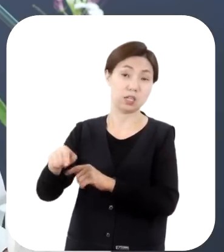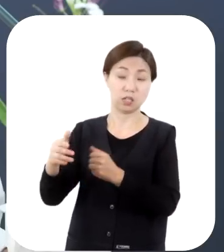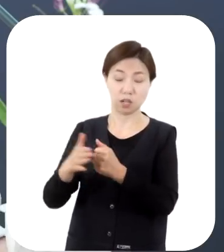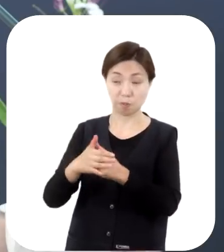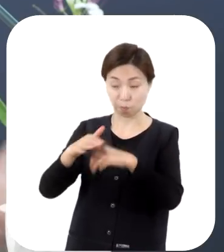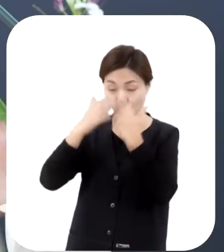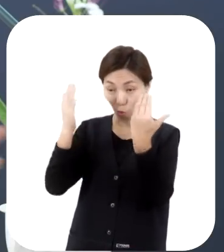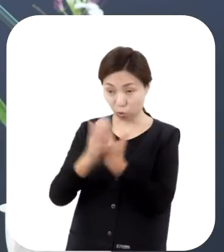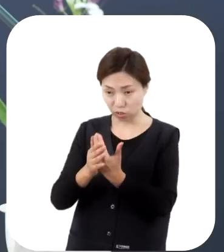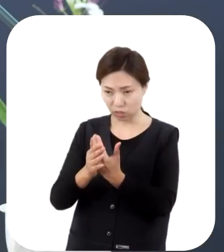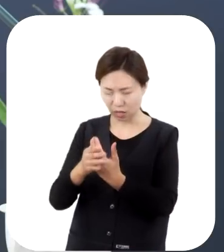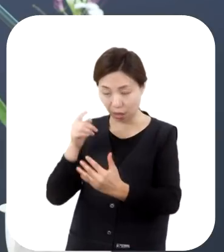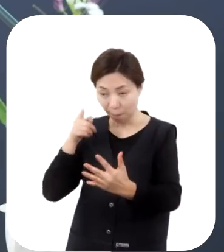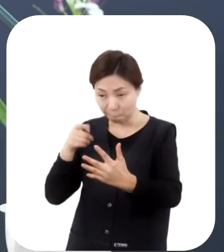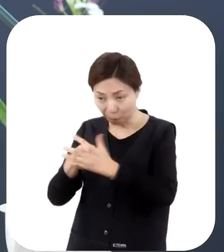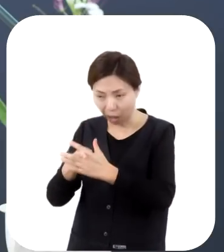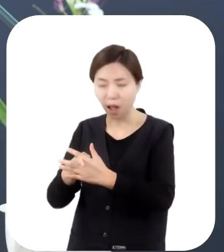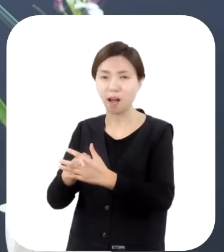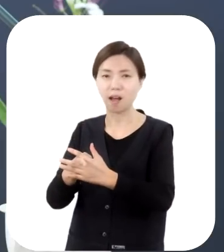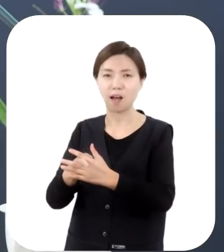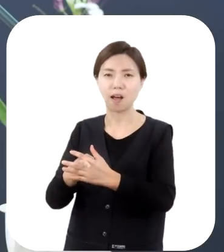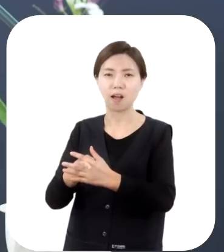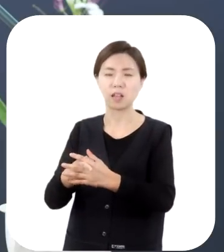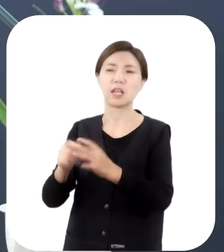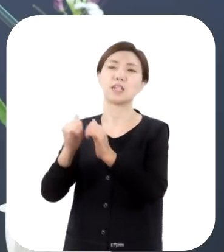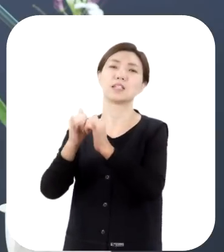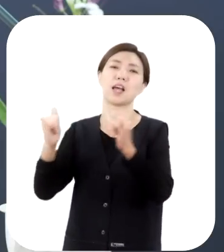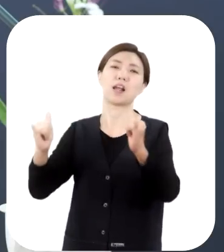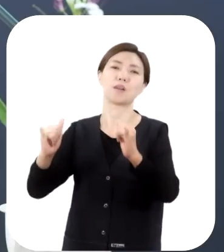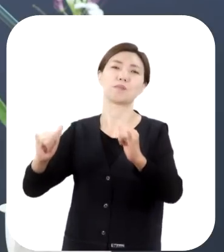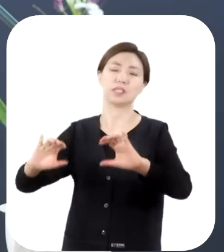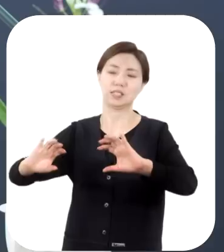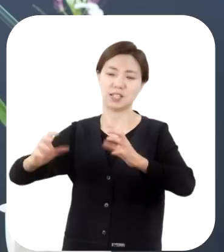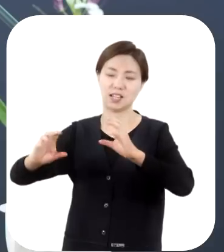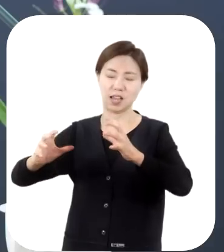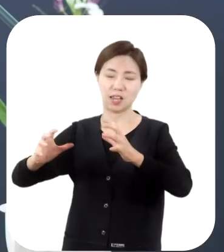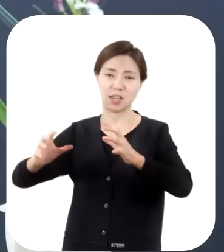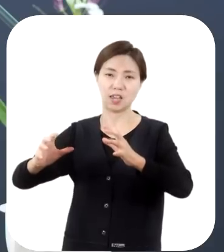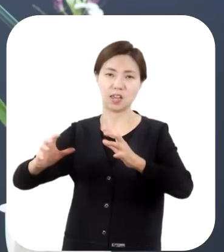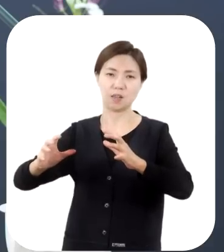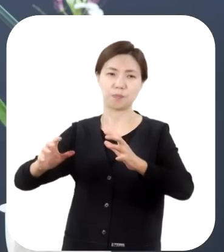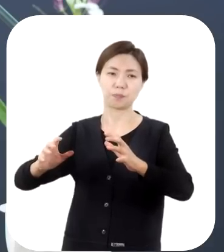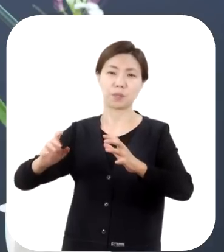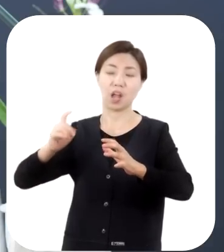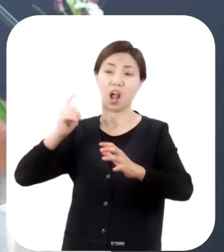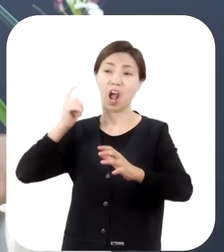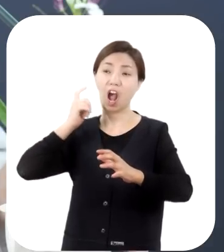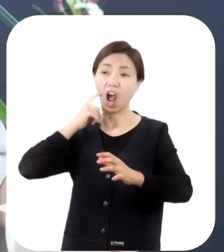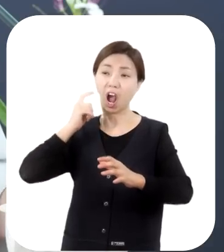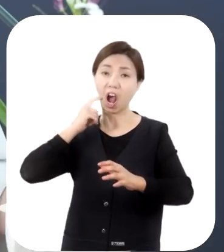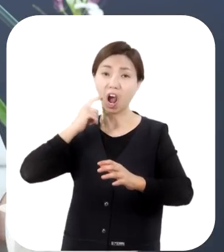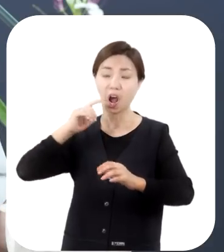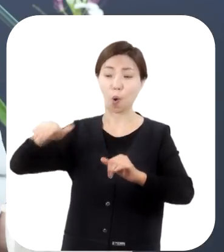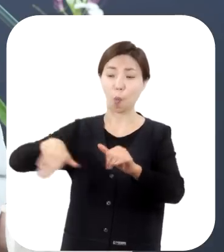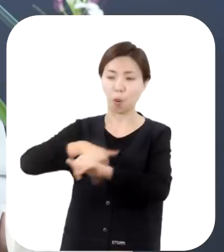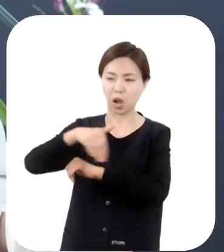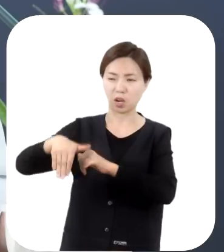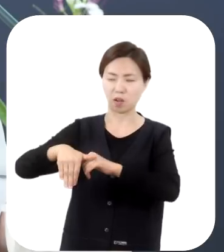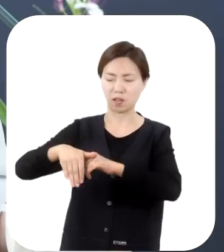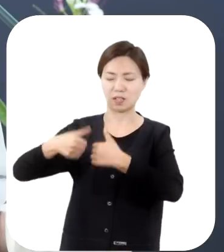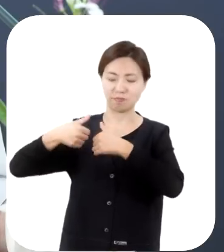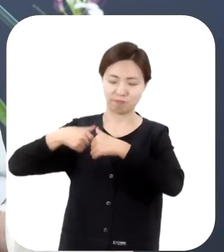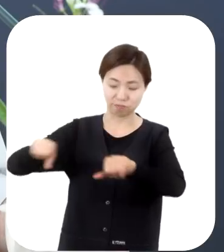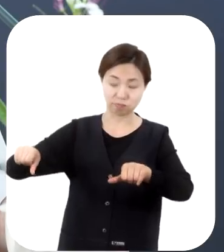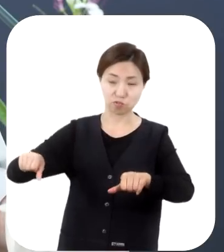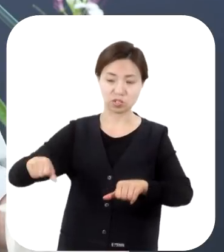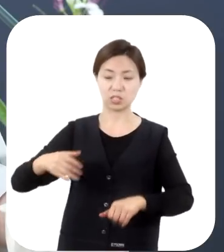깨뜨렸기 때문에 부다는 그런 인간 세상의 그런 허위식으로부터 자유로워져서